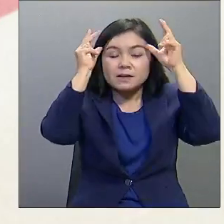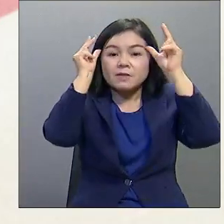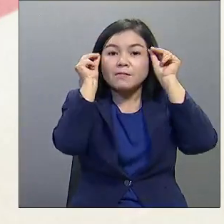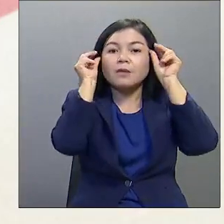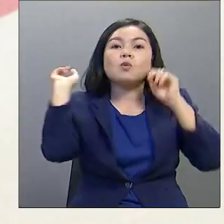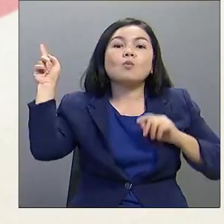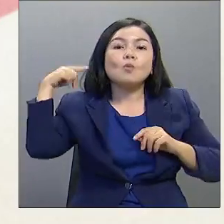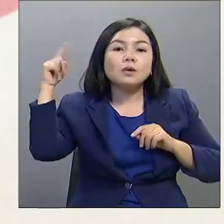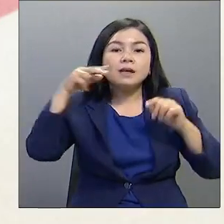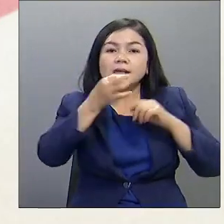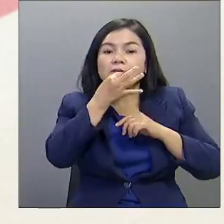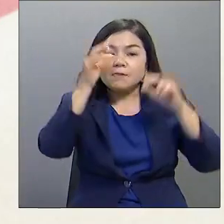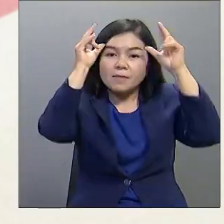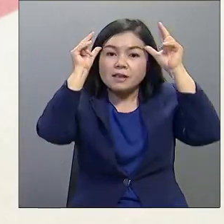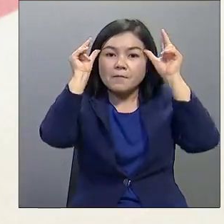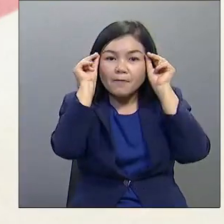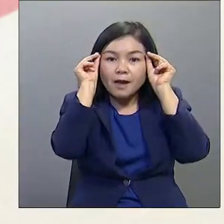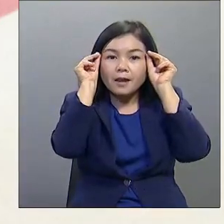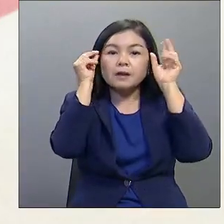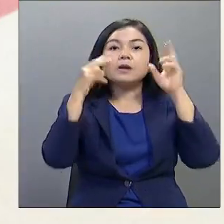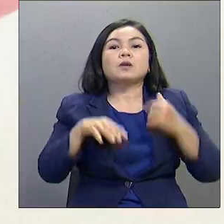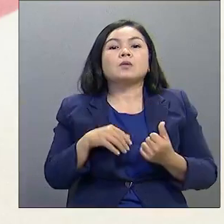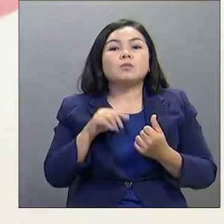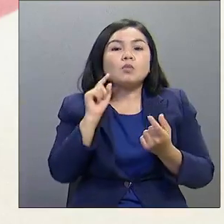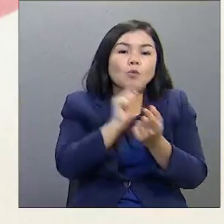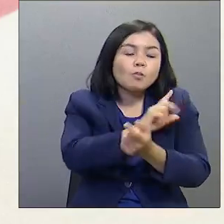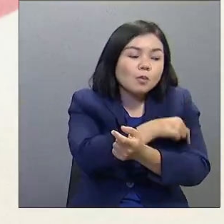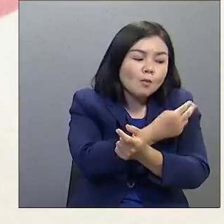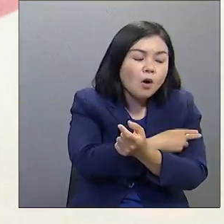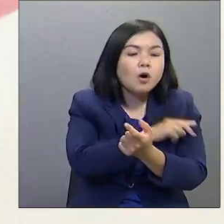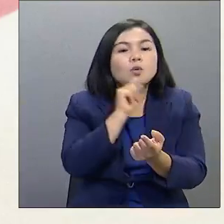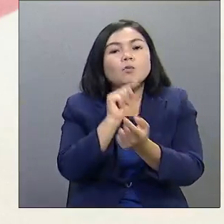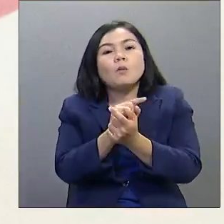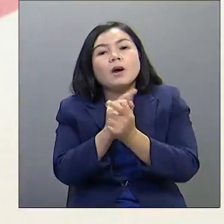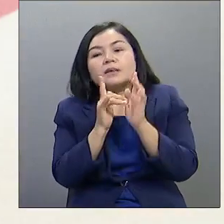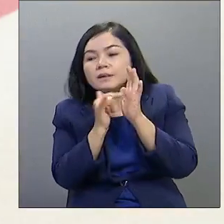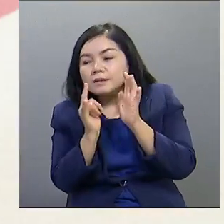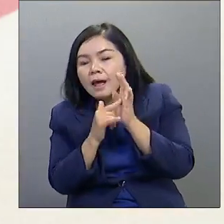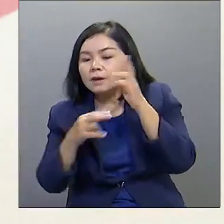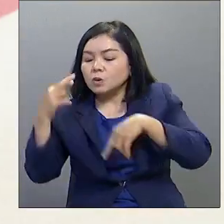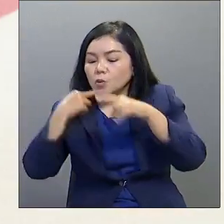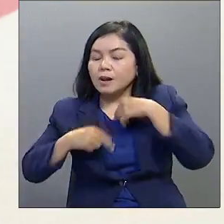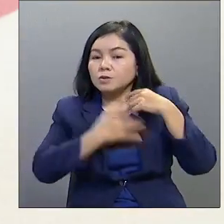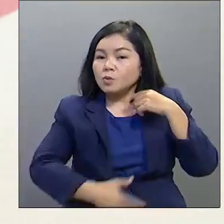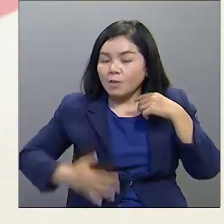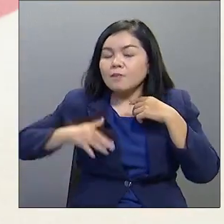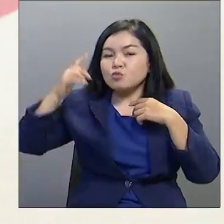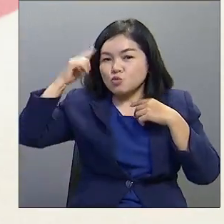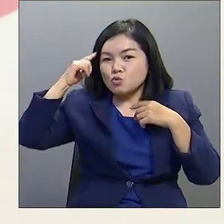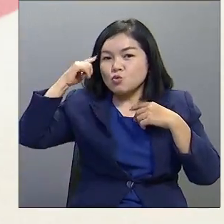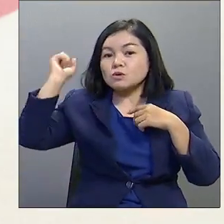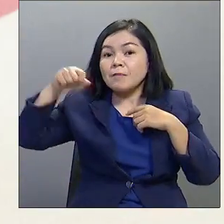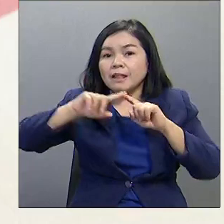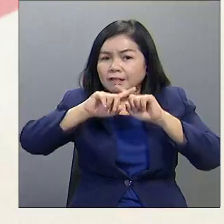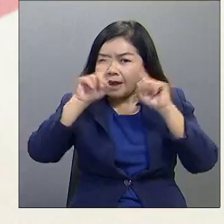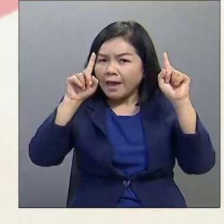งวิชาชีพพยาบาลนั้นเนี่ยเป็นคนที่อยู่กับสุขภาพ อยู่กับวิทยาศาสตร์ทางการแพทย์จะรู้ดีเรื่องสุขภาพอยู่แล้วครับทีนี้มีพยาบาลท่านหนึ่ง